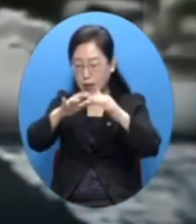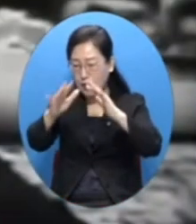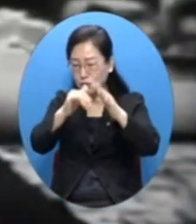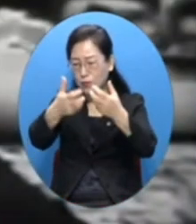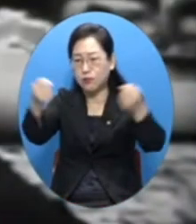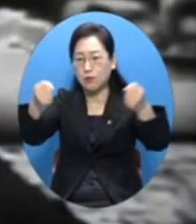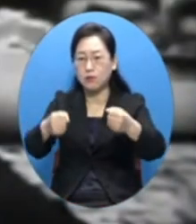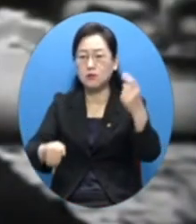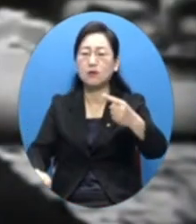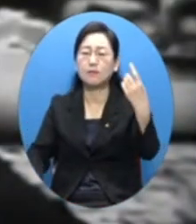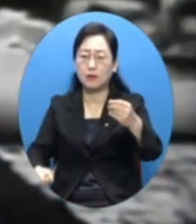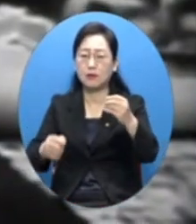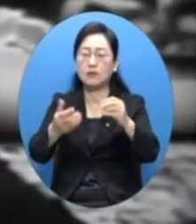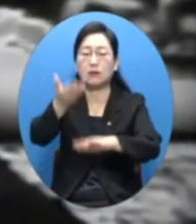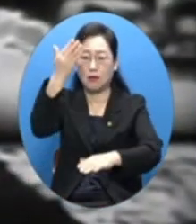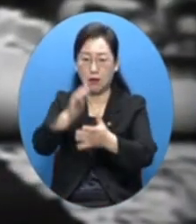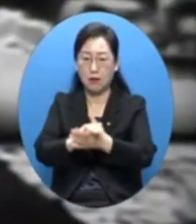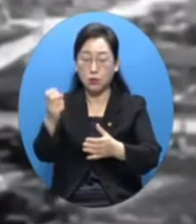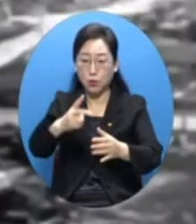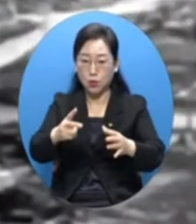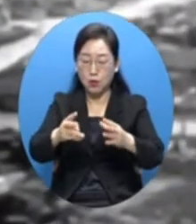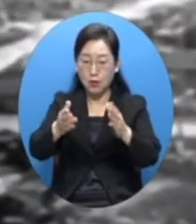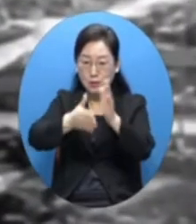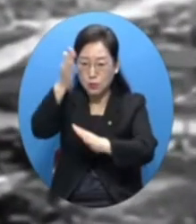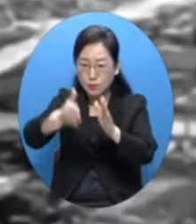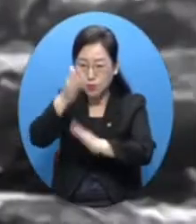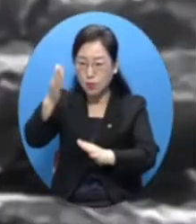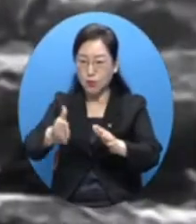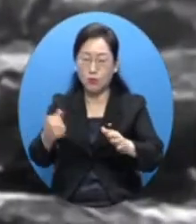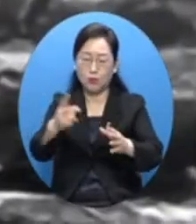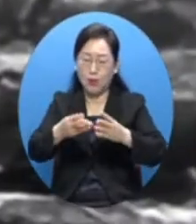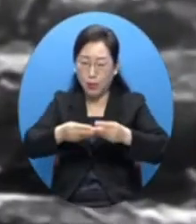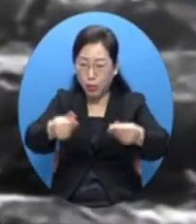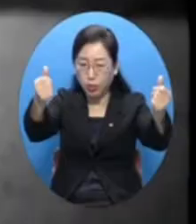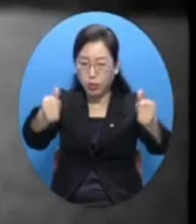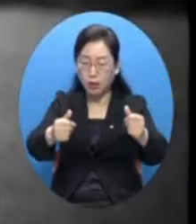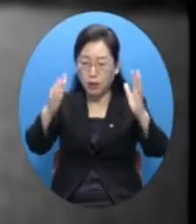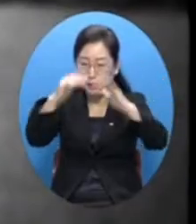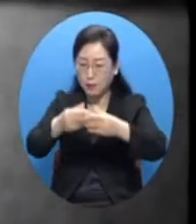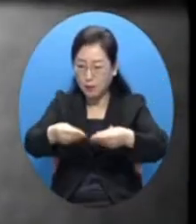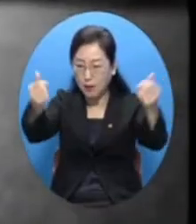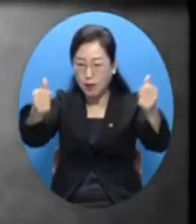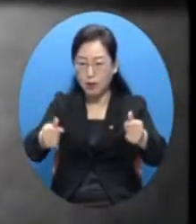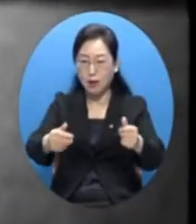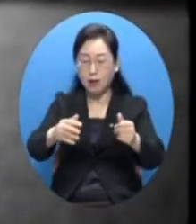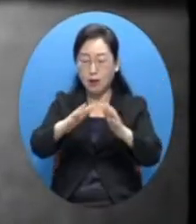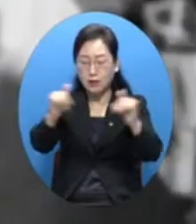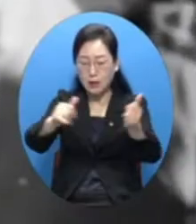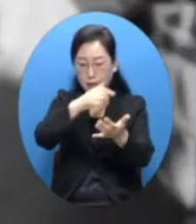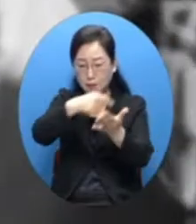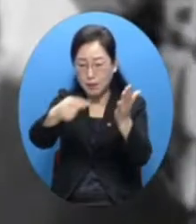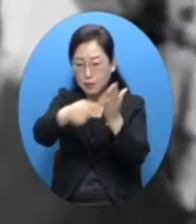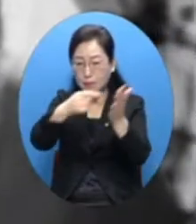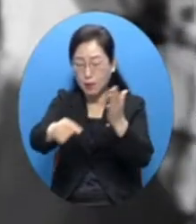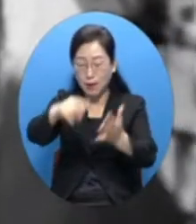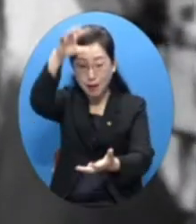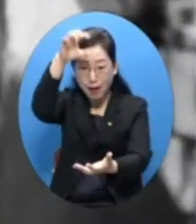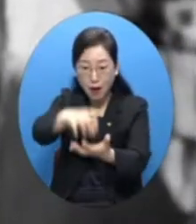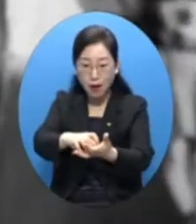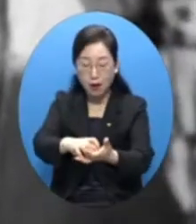파괴되고 초토화된 건물, 재산, 국토까지 종합하면 인적, 물적 피해는 천문학적인 숫자로